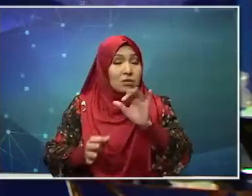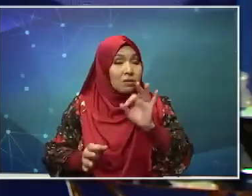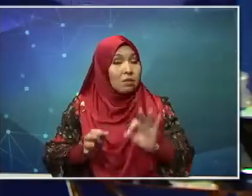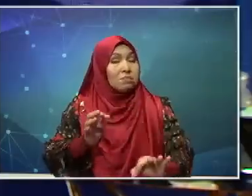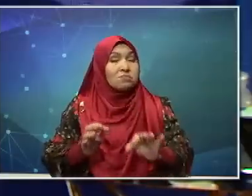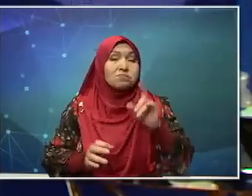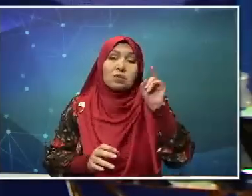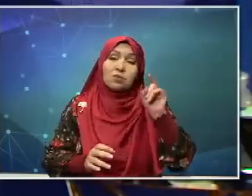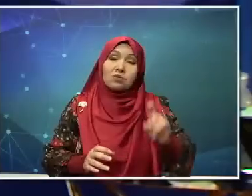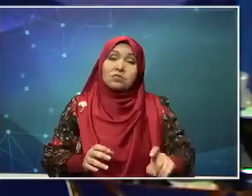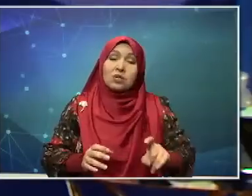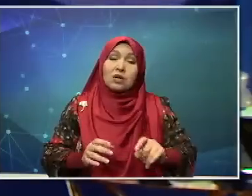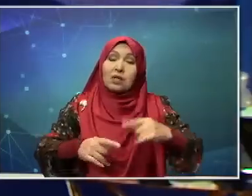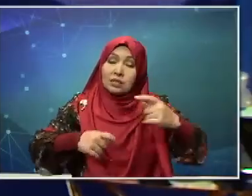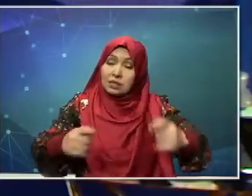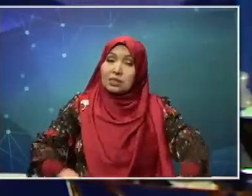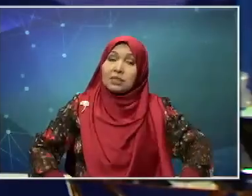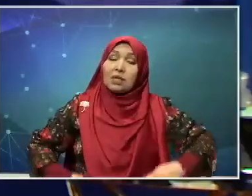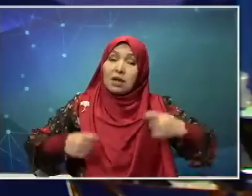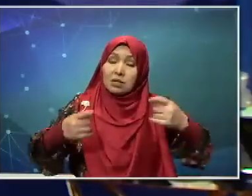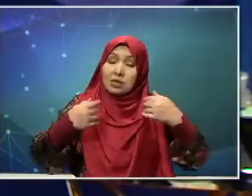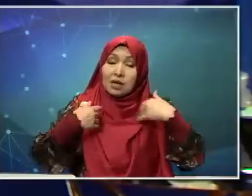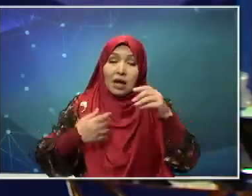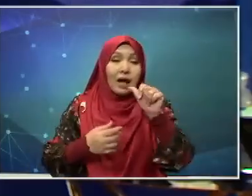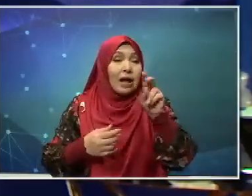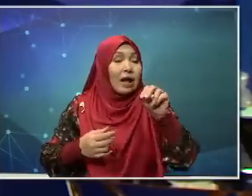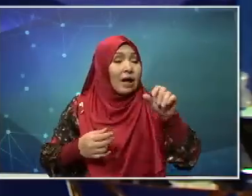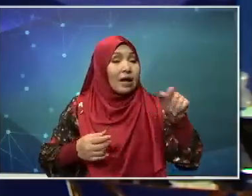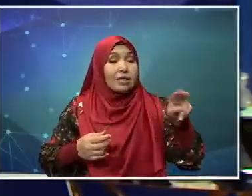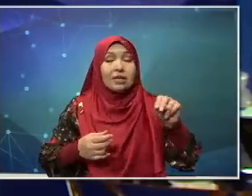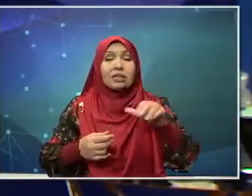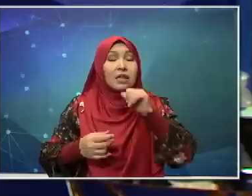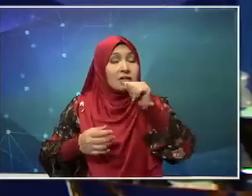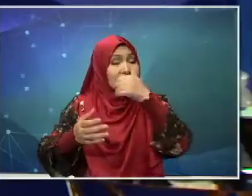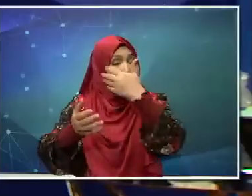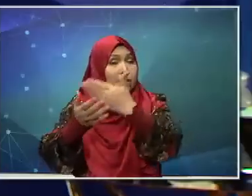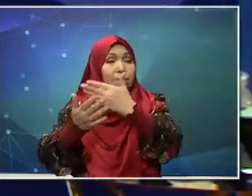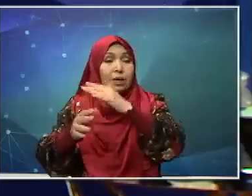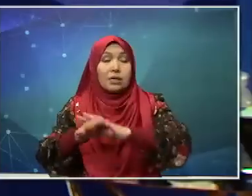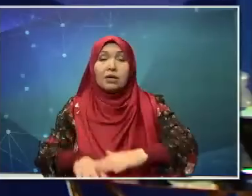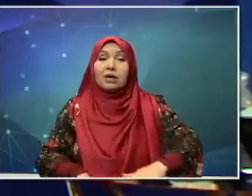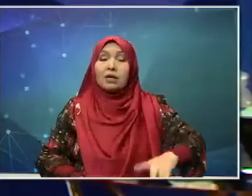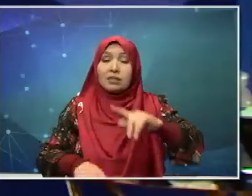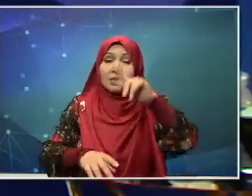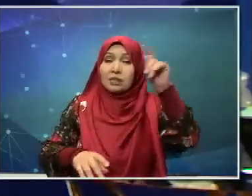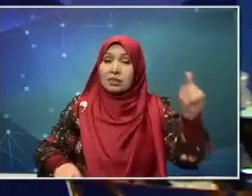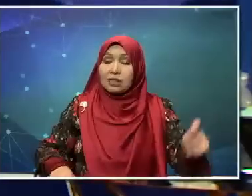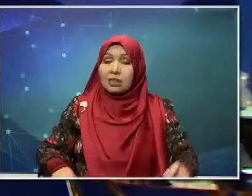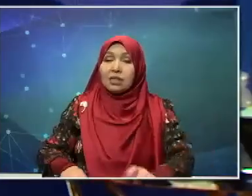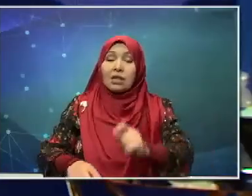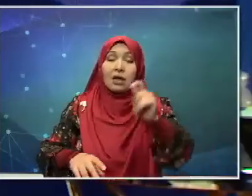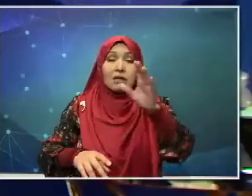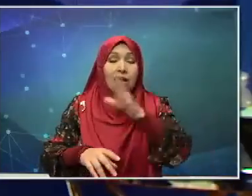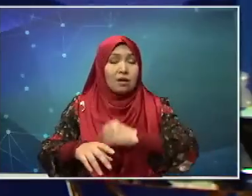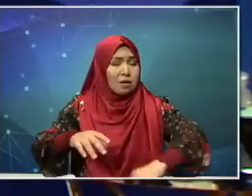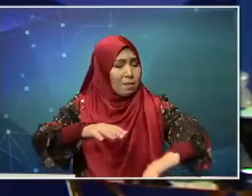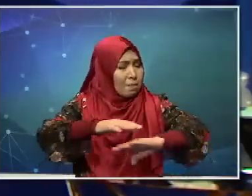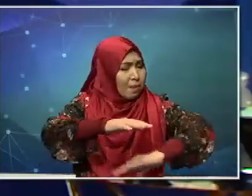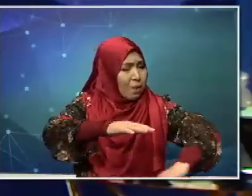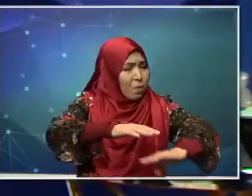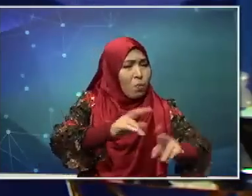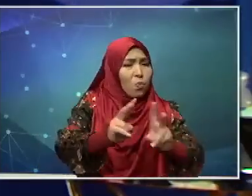sepatu saya itu udah ada angin-angin Tak Hanya bekerja sama dengan angin jatuh tak naksir bahwasanya